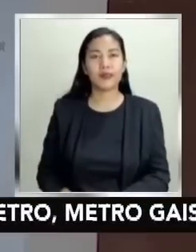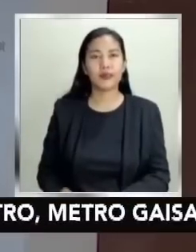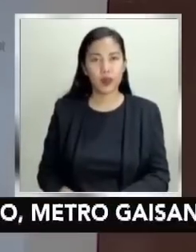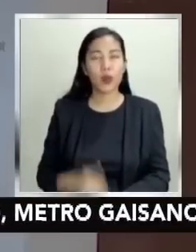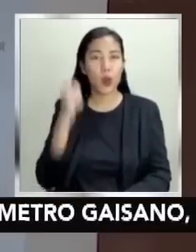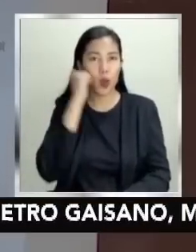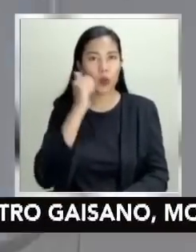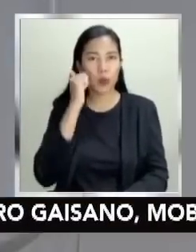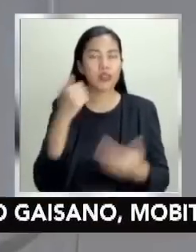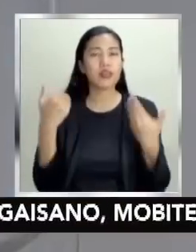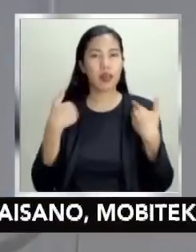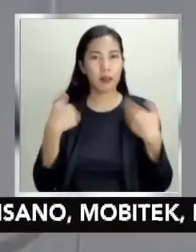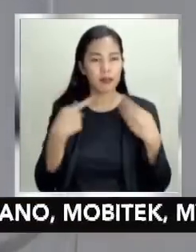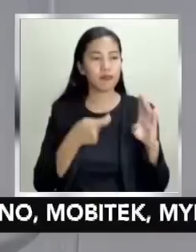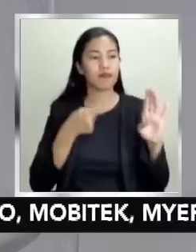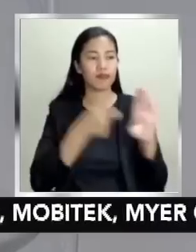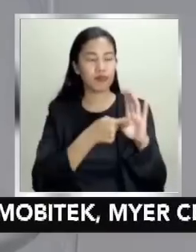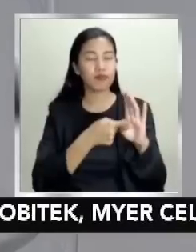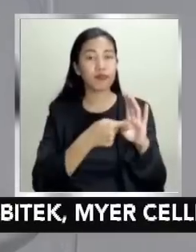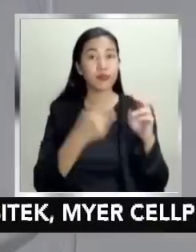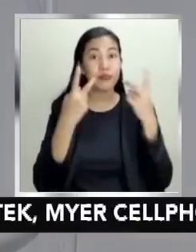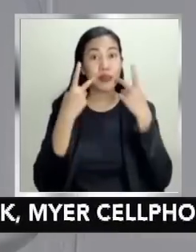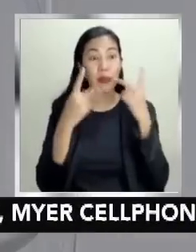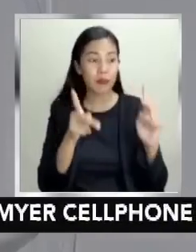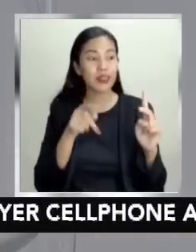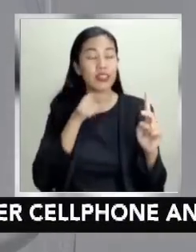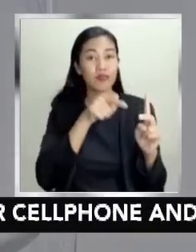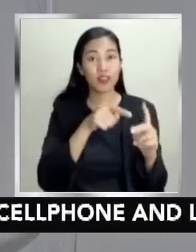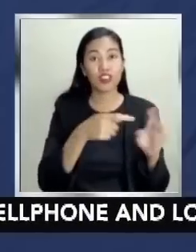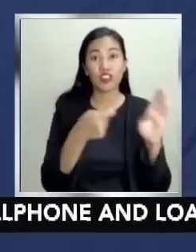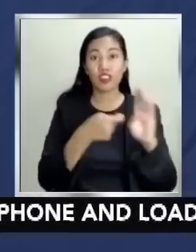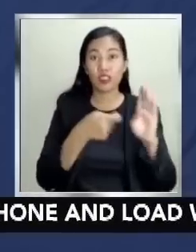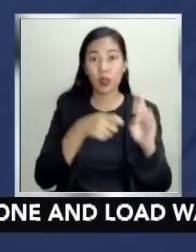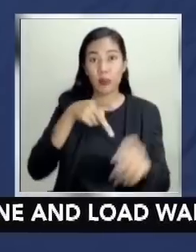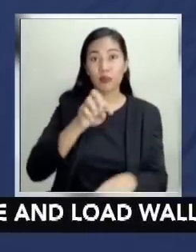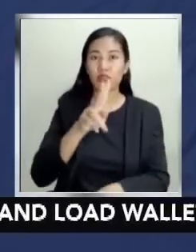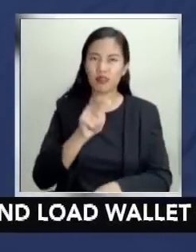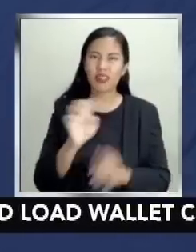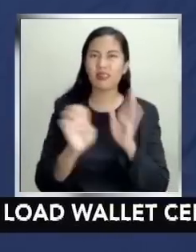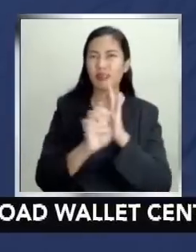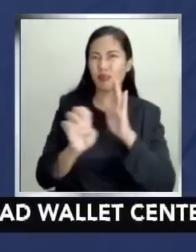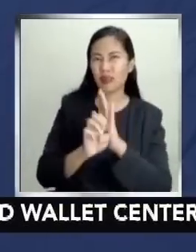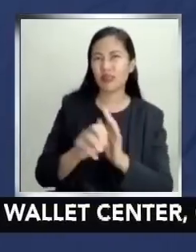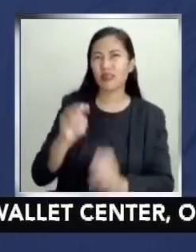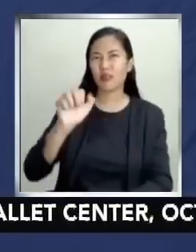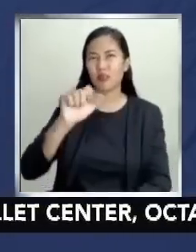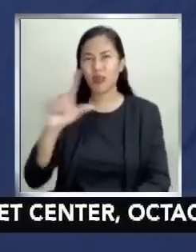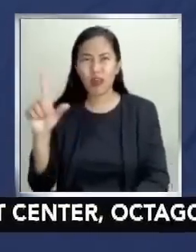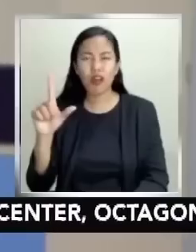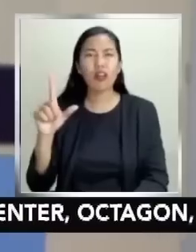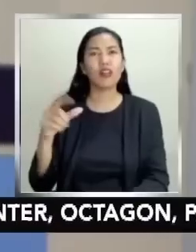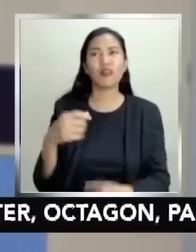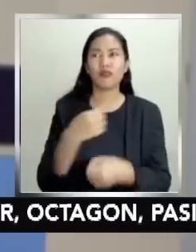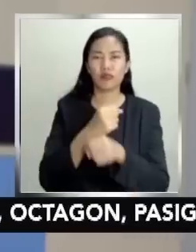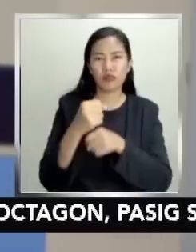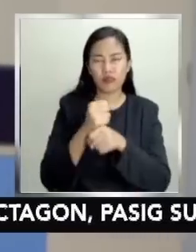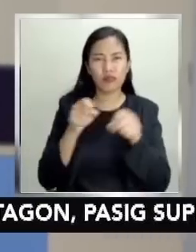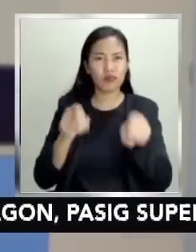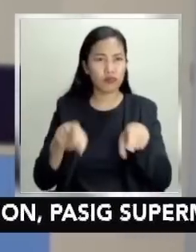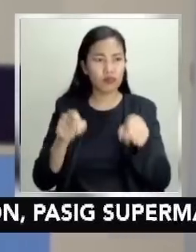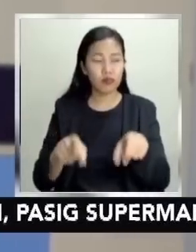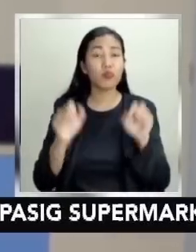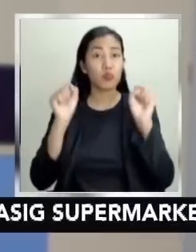ports na matatagpuan sa mga malls, coffee shops, terminals at kung saan-saan pa na maaari kang makicharge ng iyong